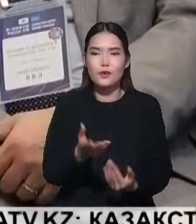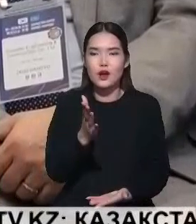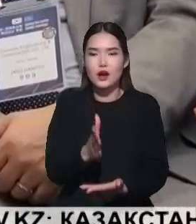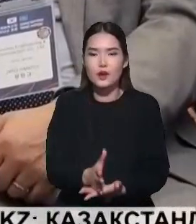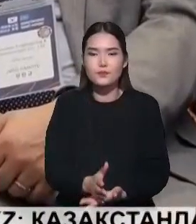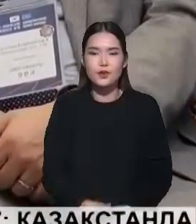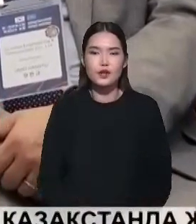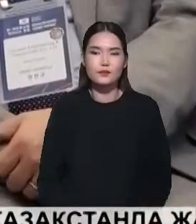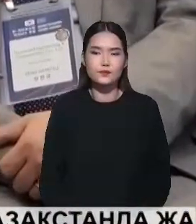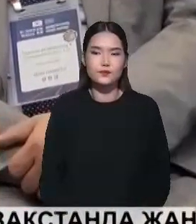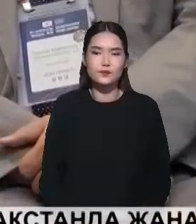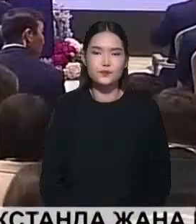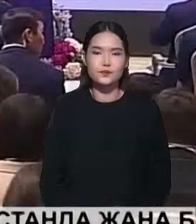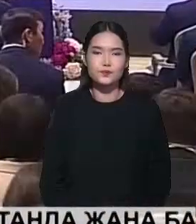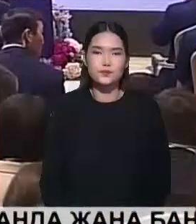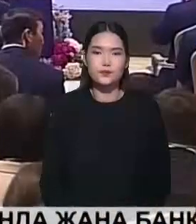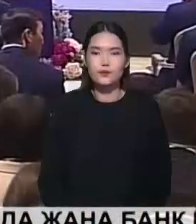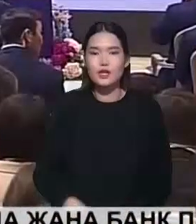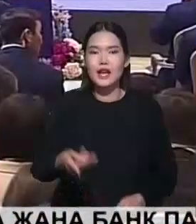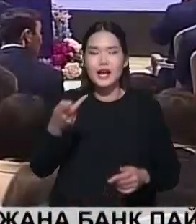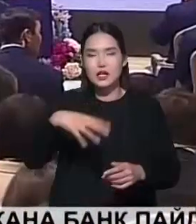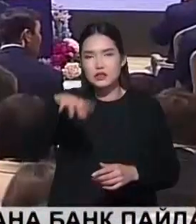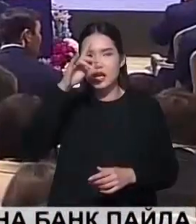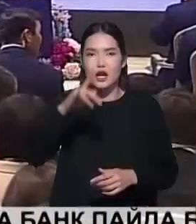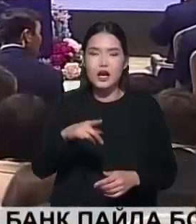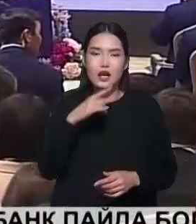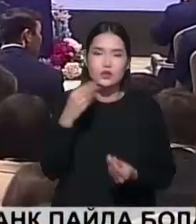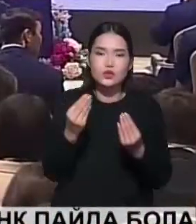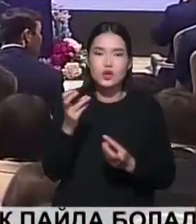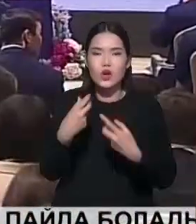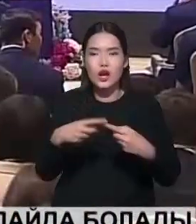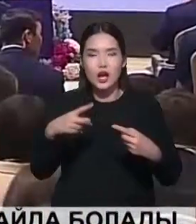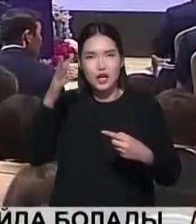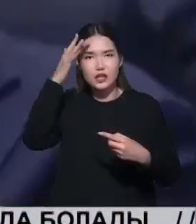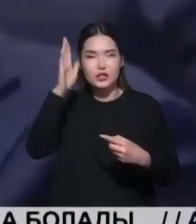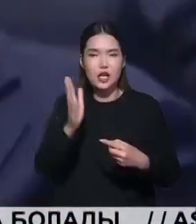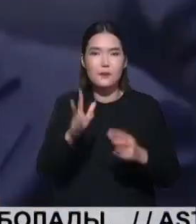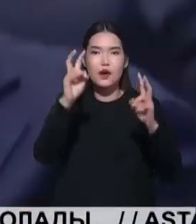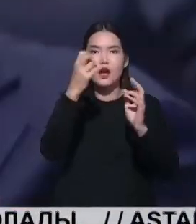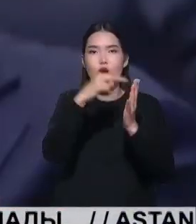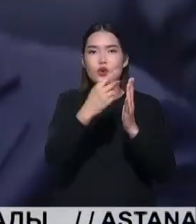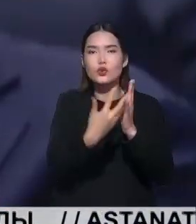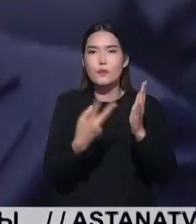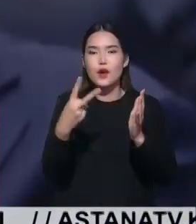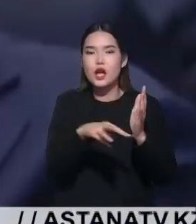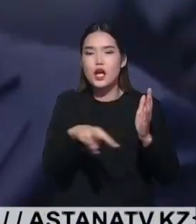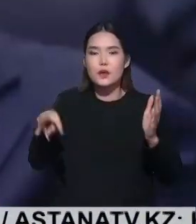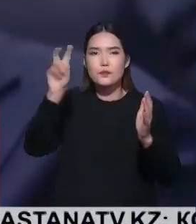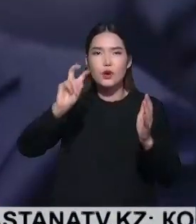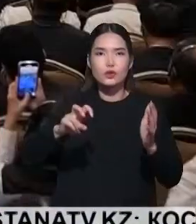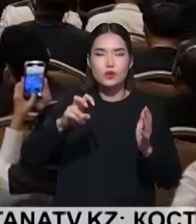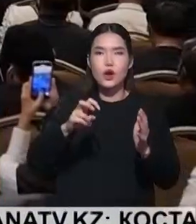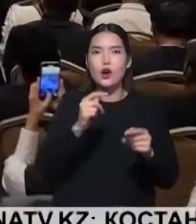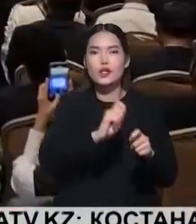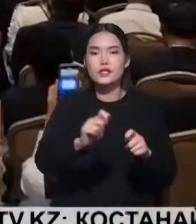завода полноценного цикла. Келесі жылы толық циклды Kia зауыты іске қосылмақ. Аталған жобаға 200 миллион доллар көлемінде инвестиция